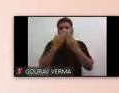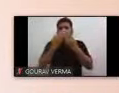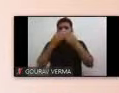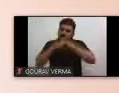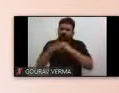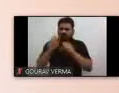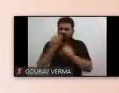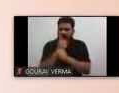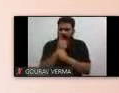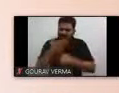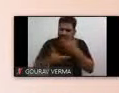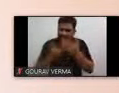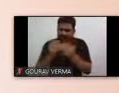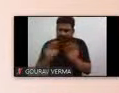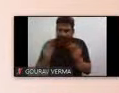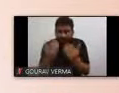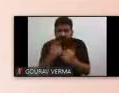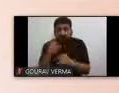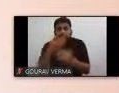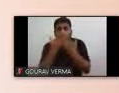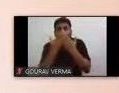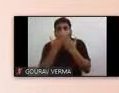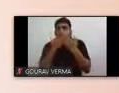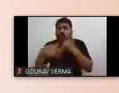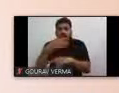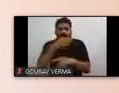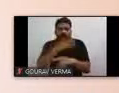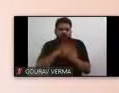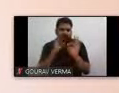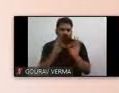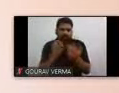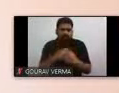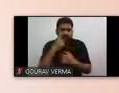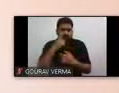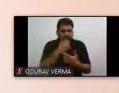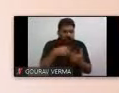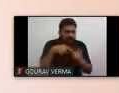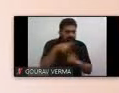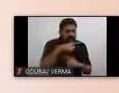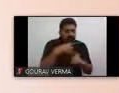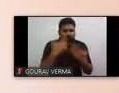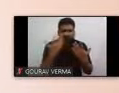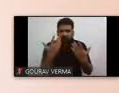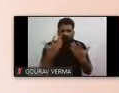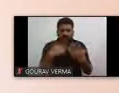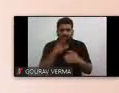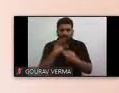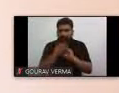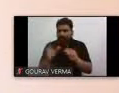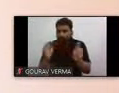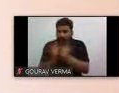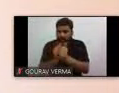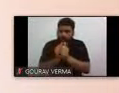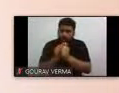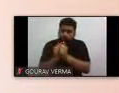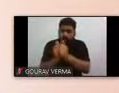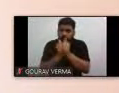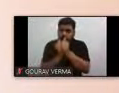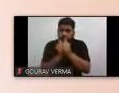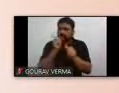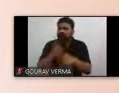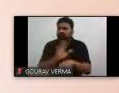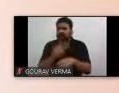कर सकती है तो the school is getting the benefit. The mother has doesn't have to be with the child all the time.